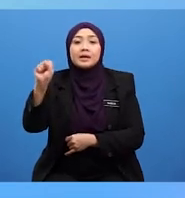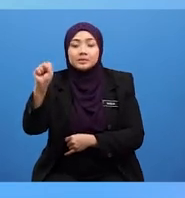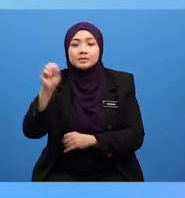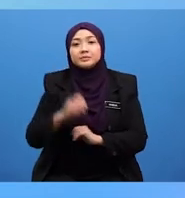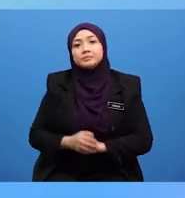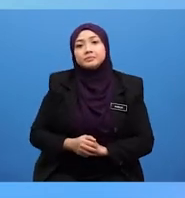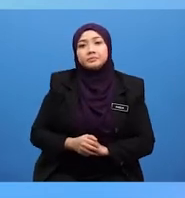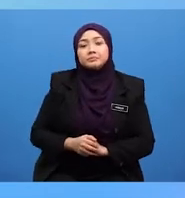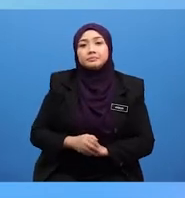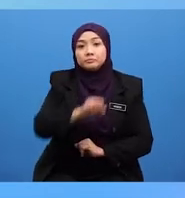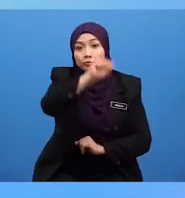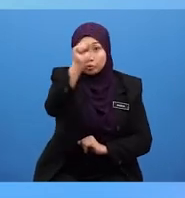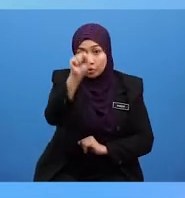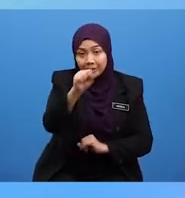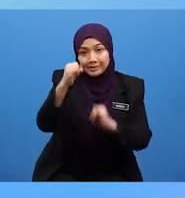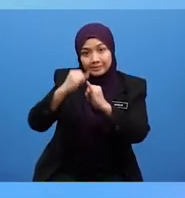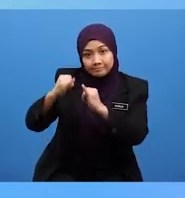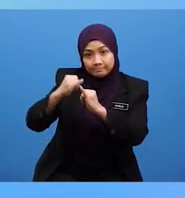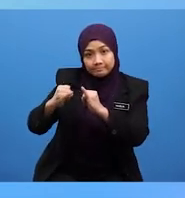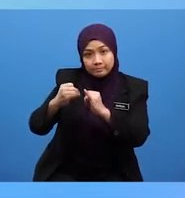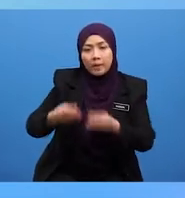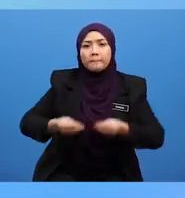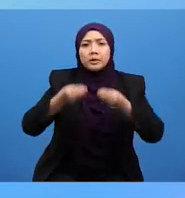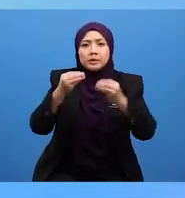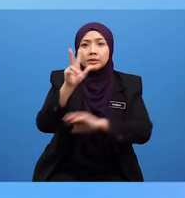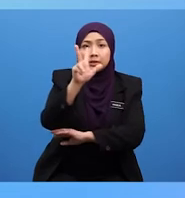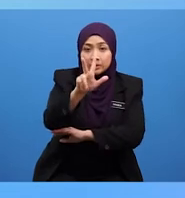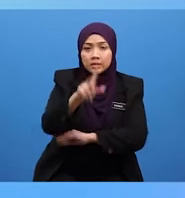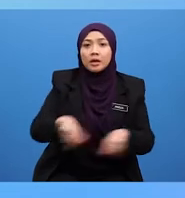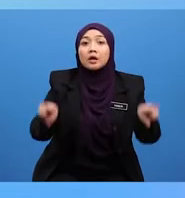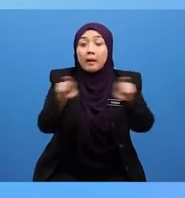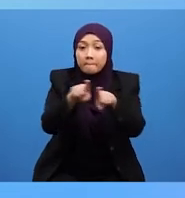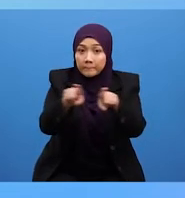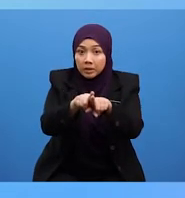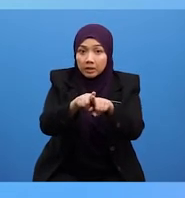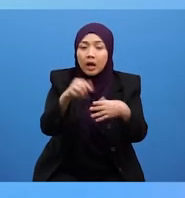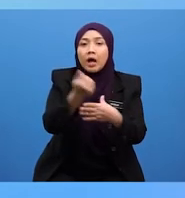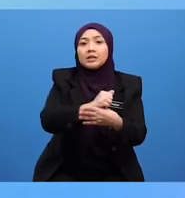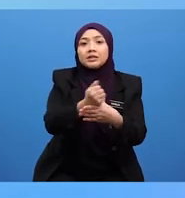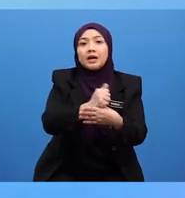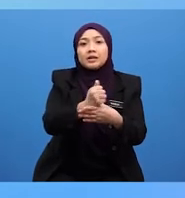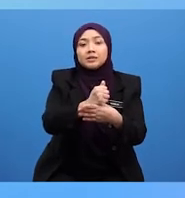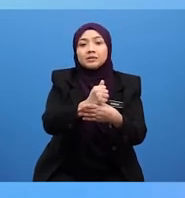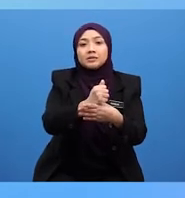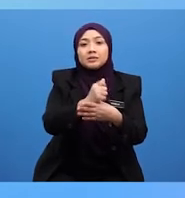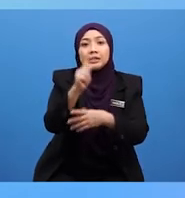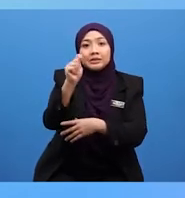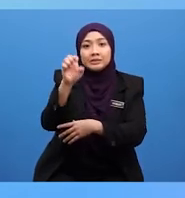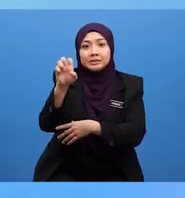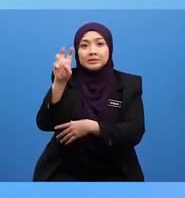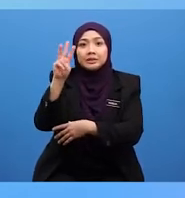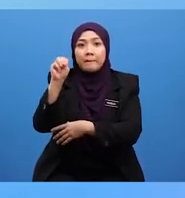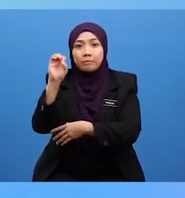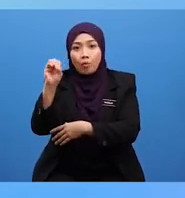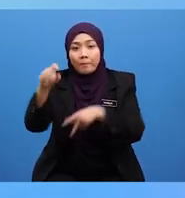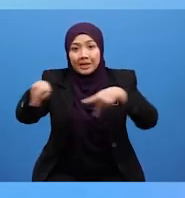Soalan yang terakhir, berikan tiga persamaan antara termoplastik